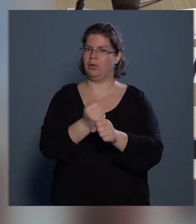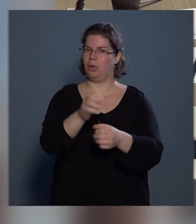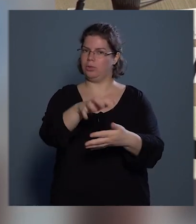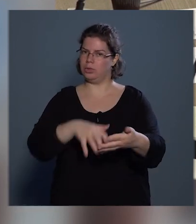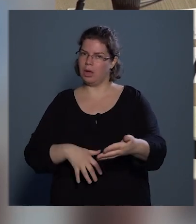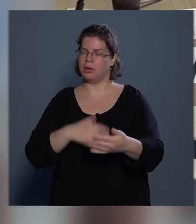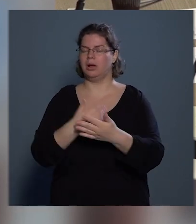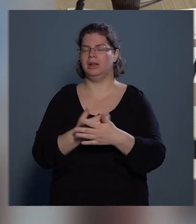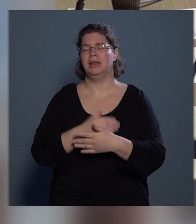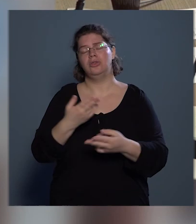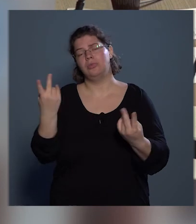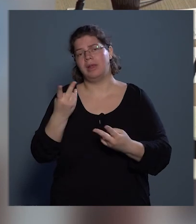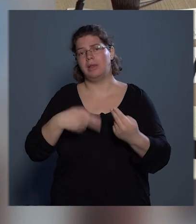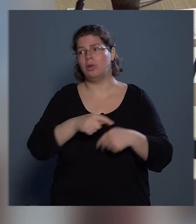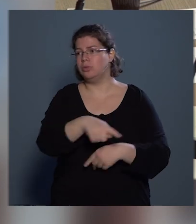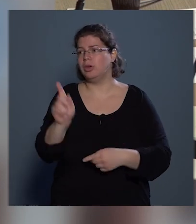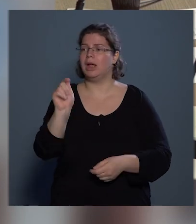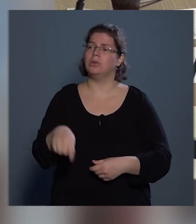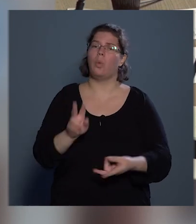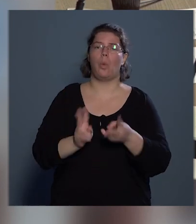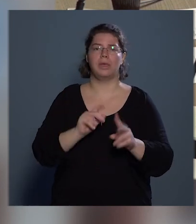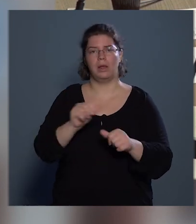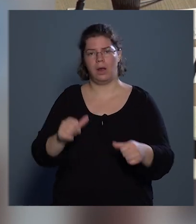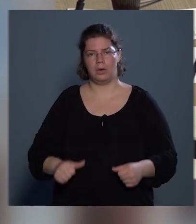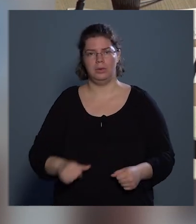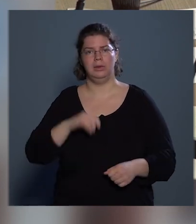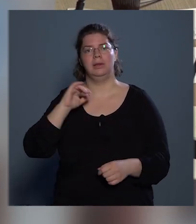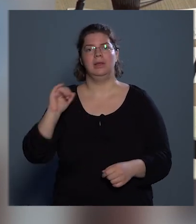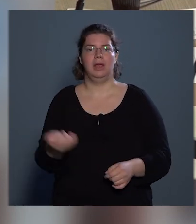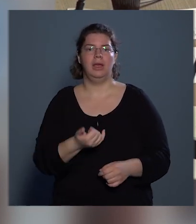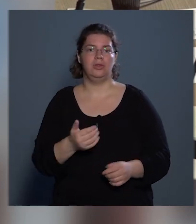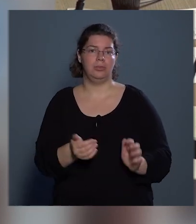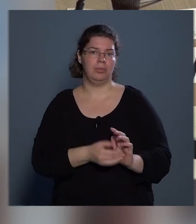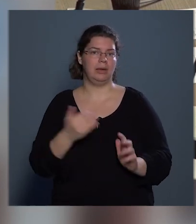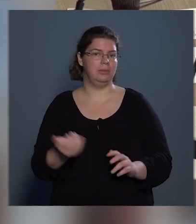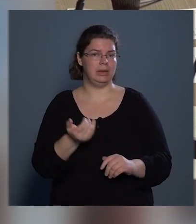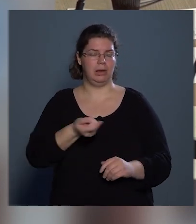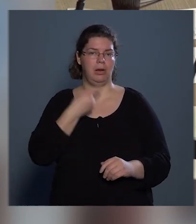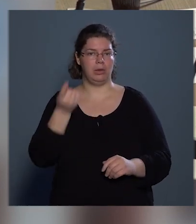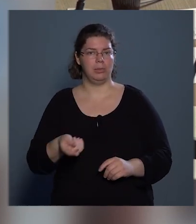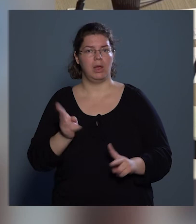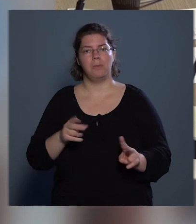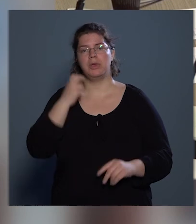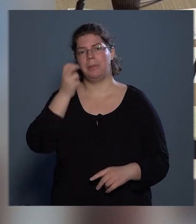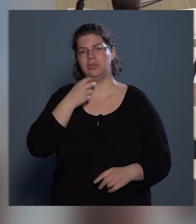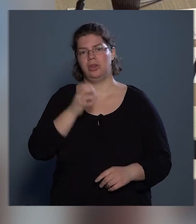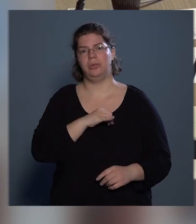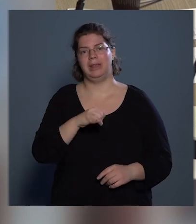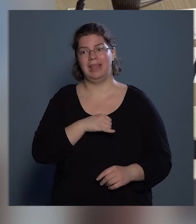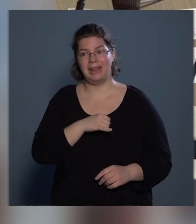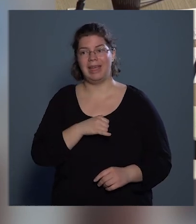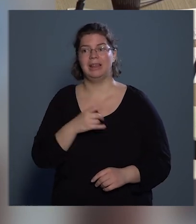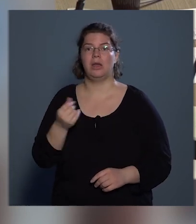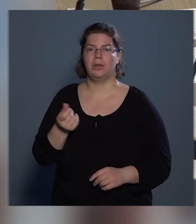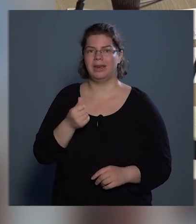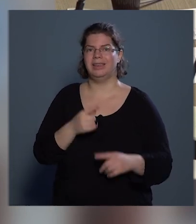persze a többség majd eldönti, hogy ez hogyan alakuljon. És én még mindig azt mondom, hogy a Pest Erzsébet érdekeit az anyagi